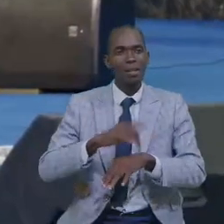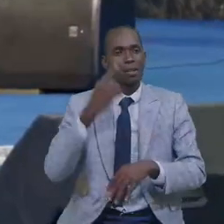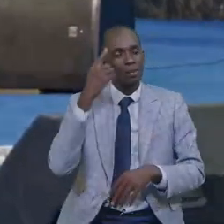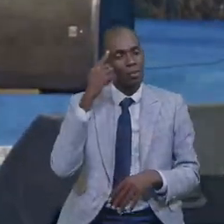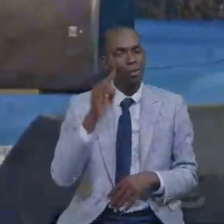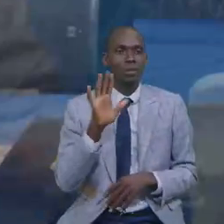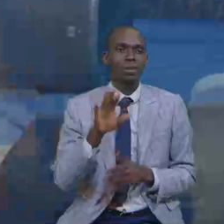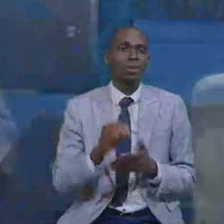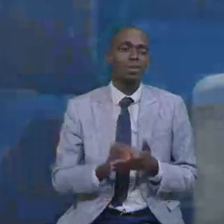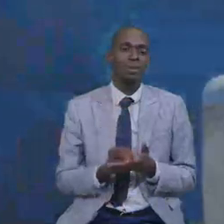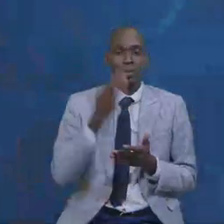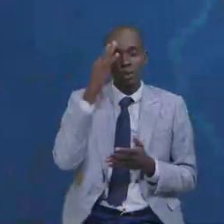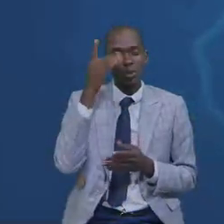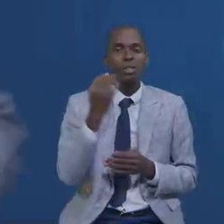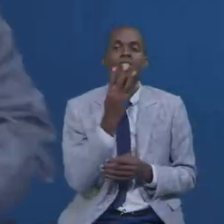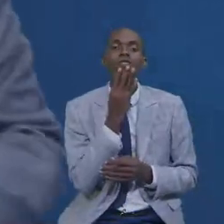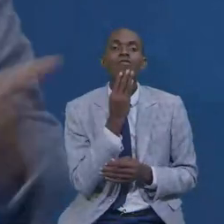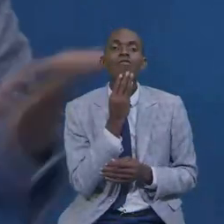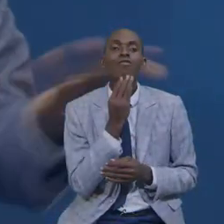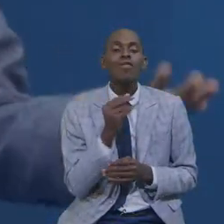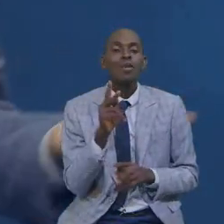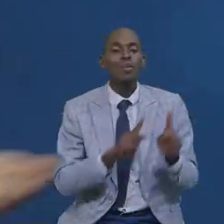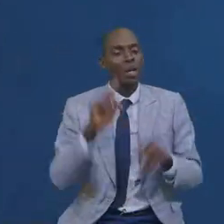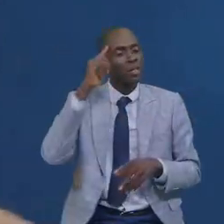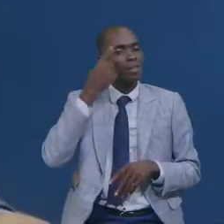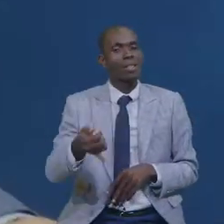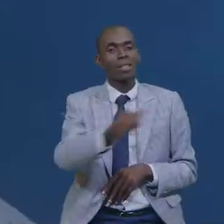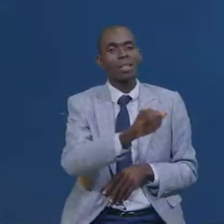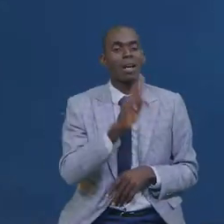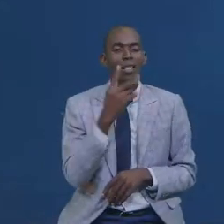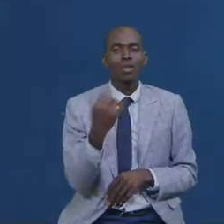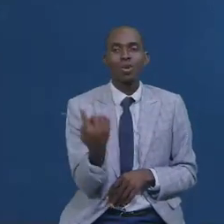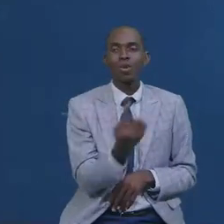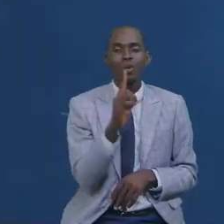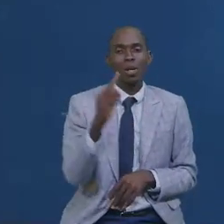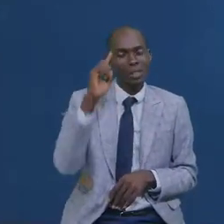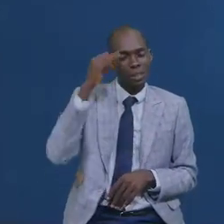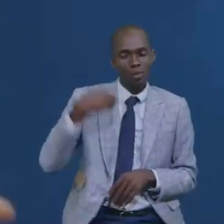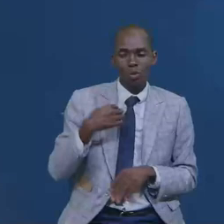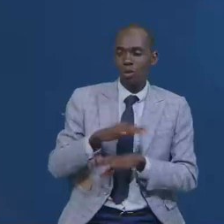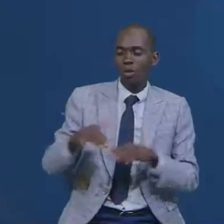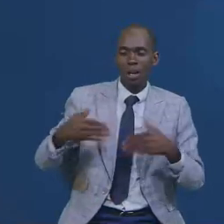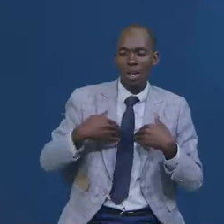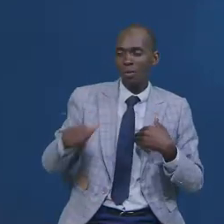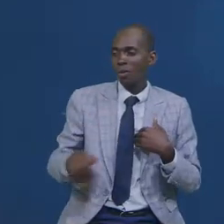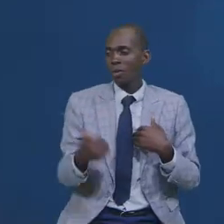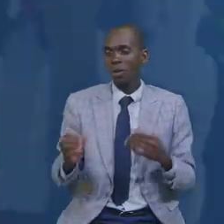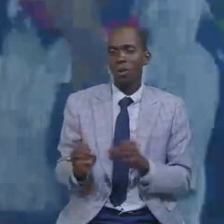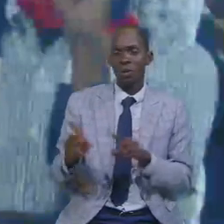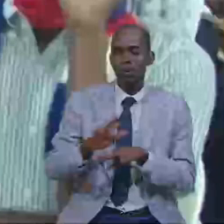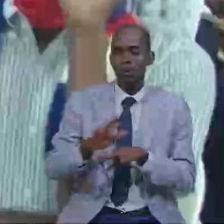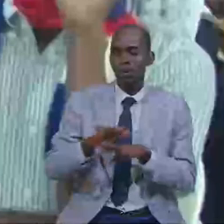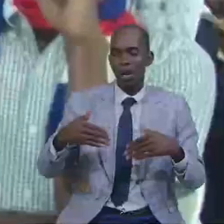nations les juifs ils pensaient qu'ils étaient les seuls que nous n'avons aucune chance